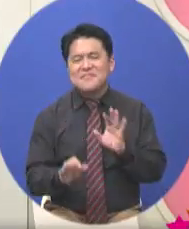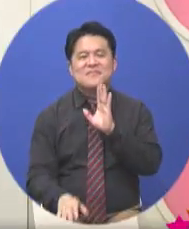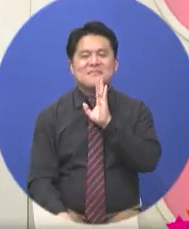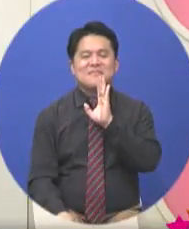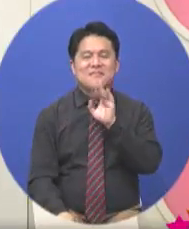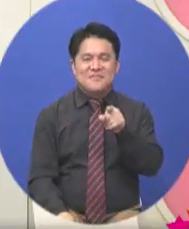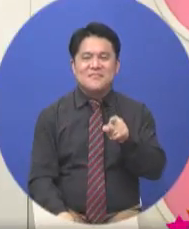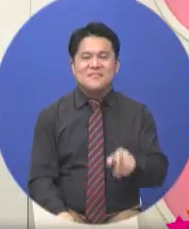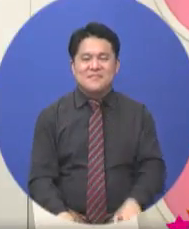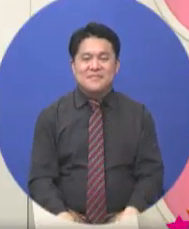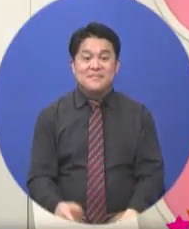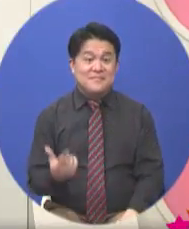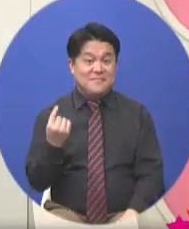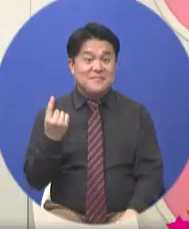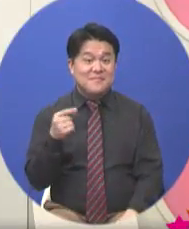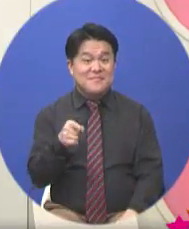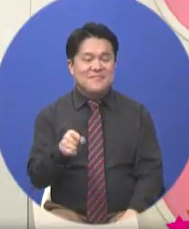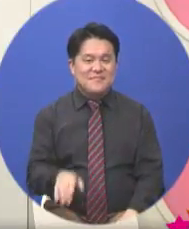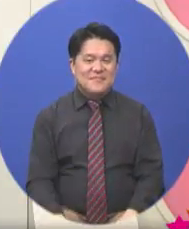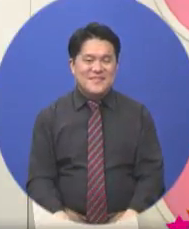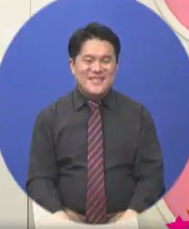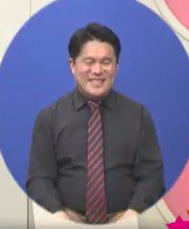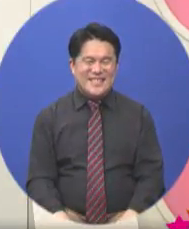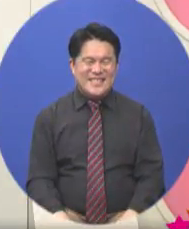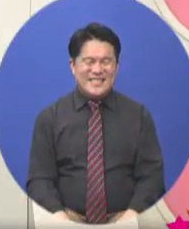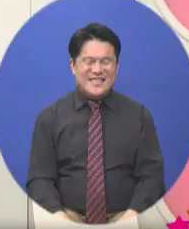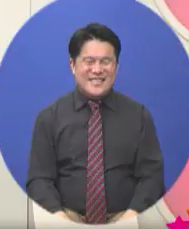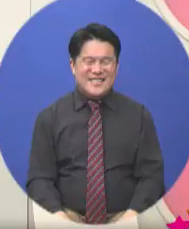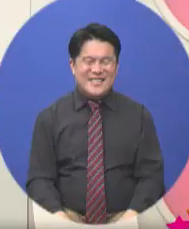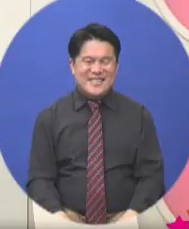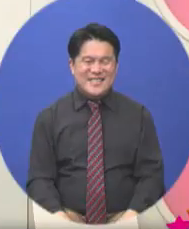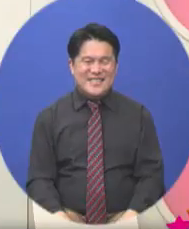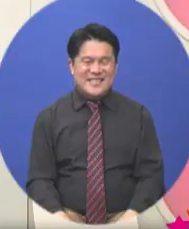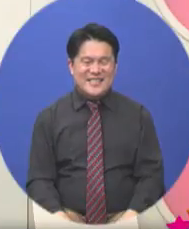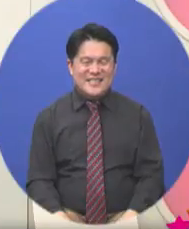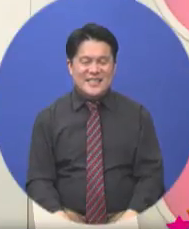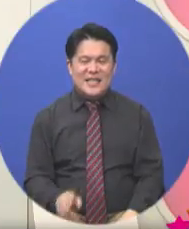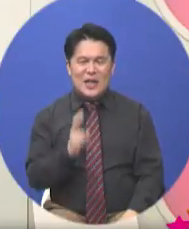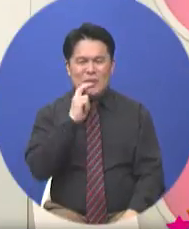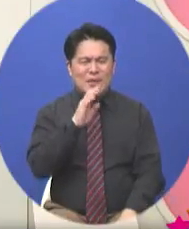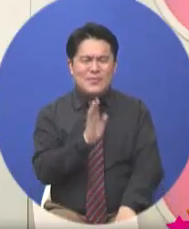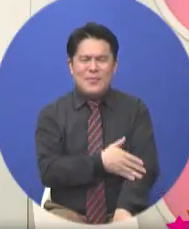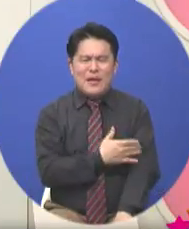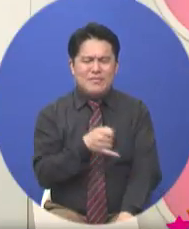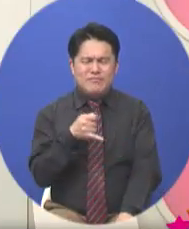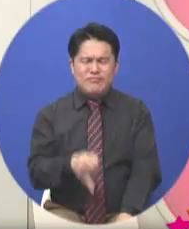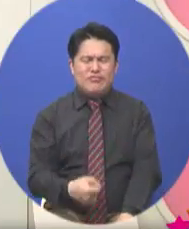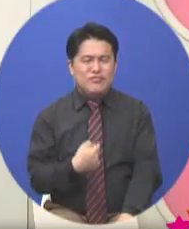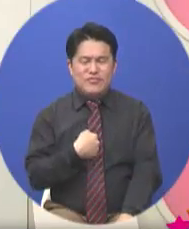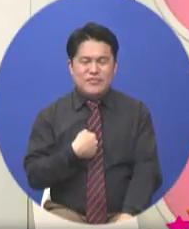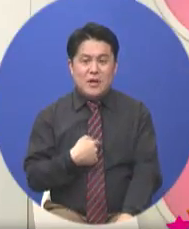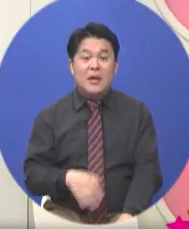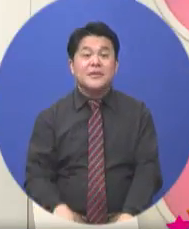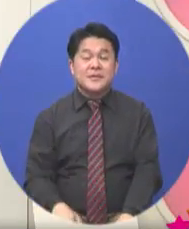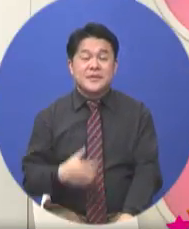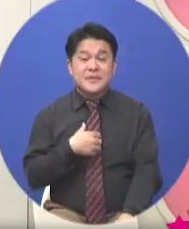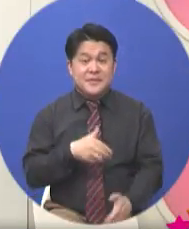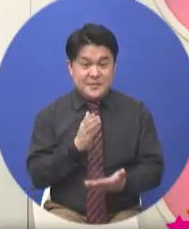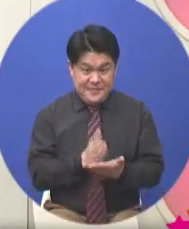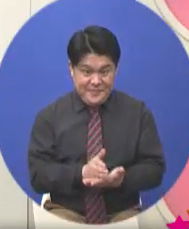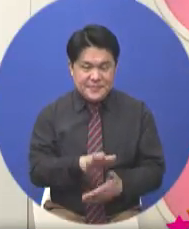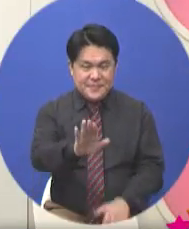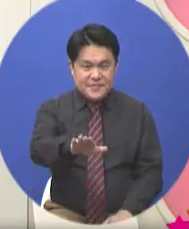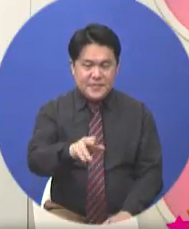것 같아. 그런 것 같아요. 네. 네. 자, 12월 잘 못합니다. 아이 걱정하지 마세요. 네.